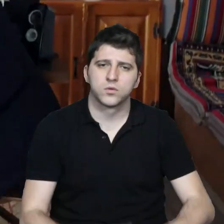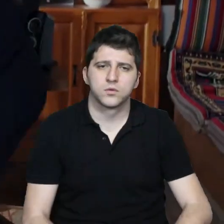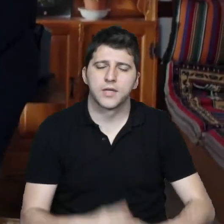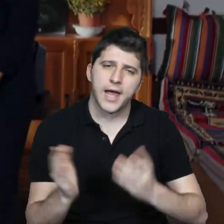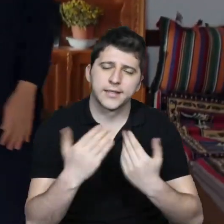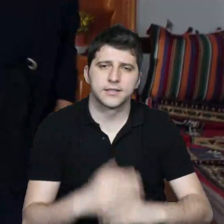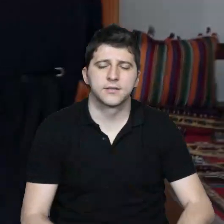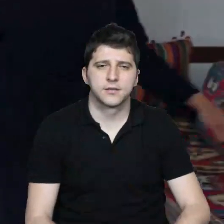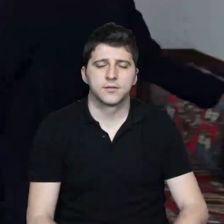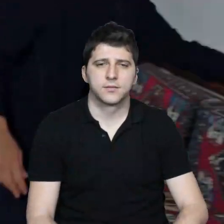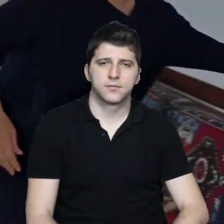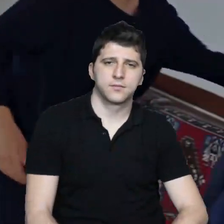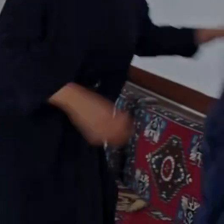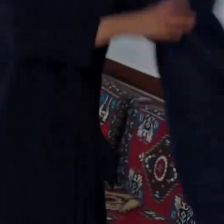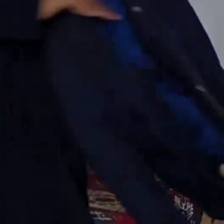Hadi.